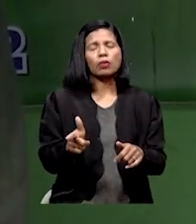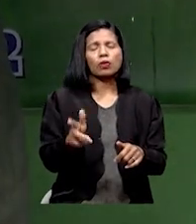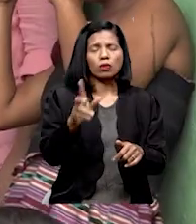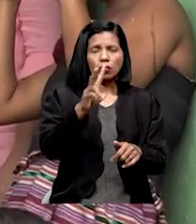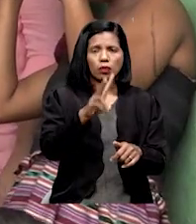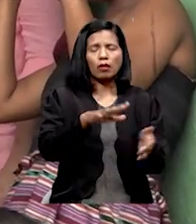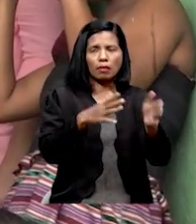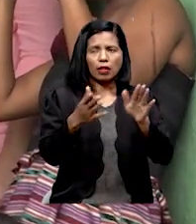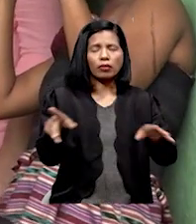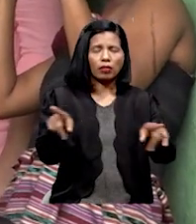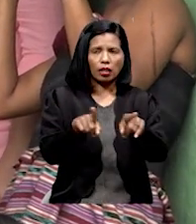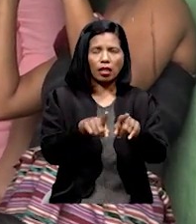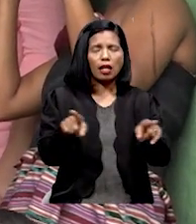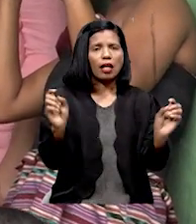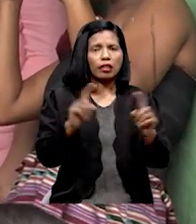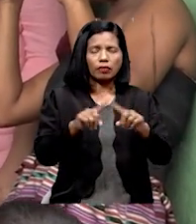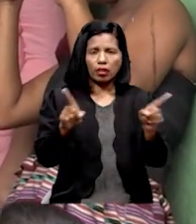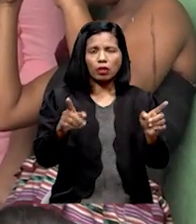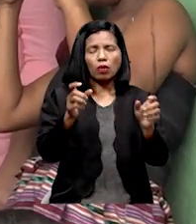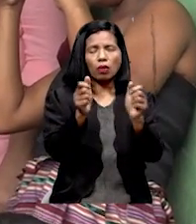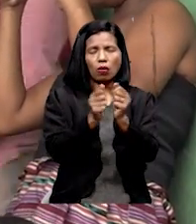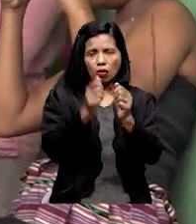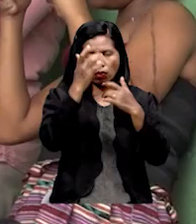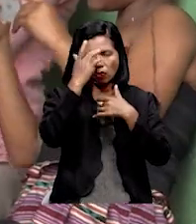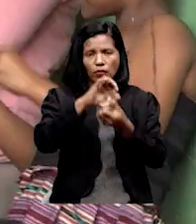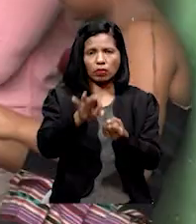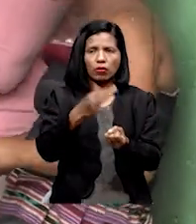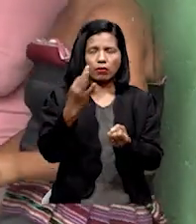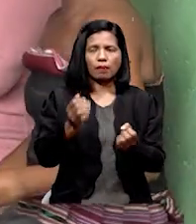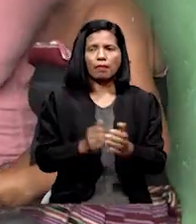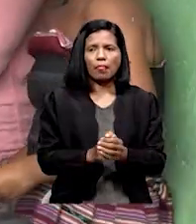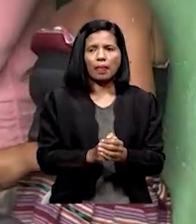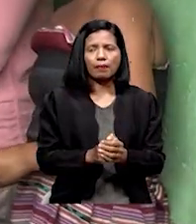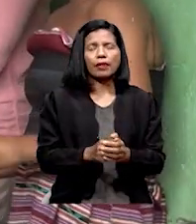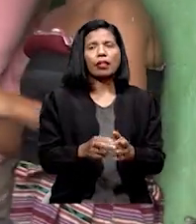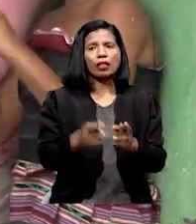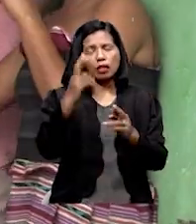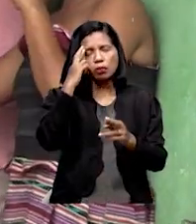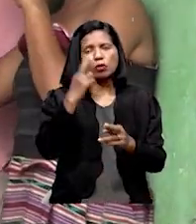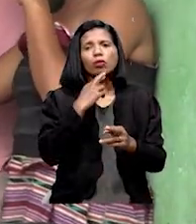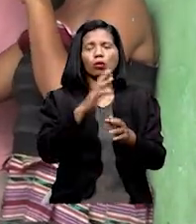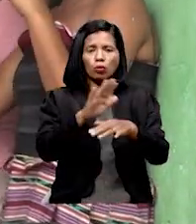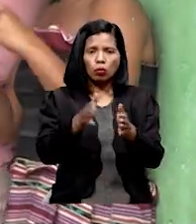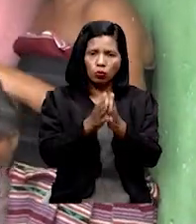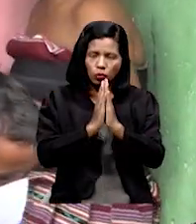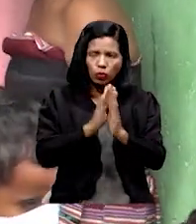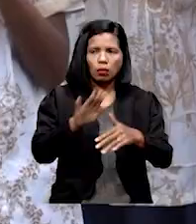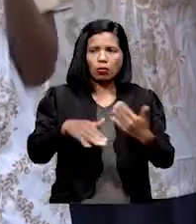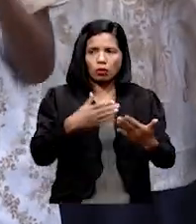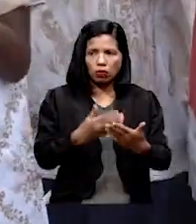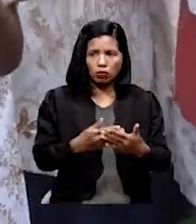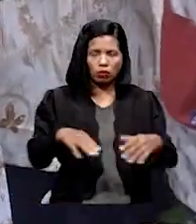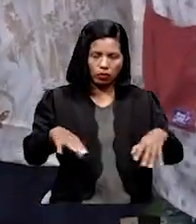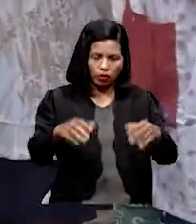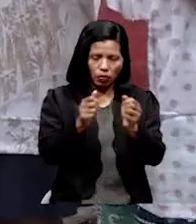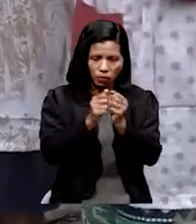ho COVID-19. Ho situasaun emergencia ne, Ramuzorta husu parte hotu atu kolabora ho governo ho di